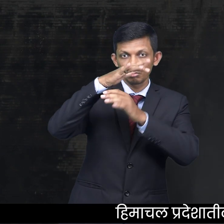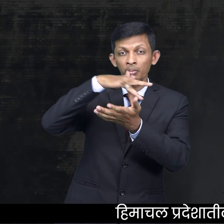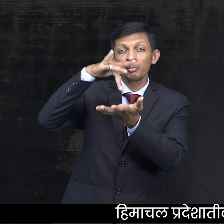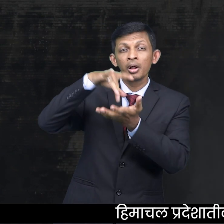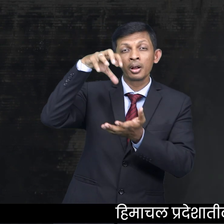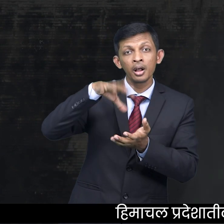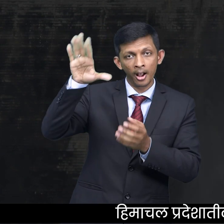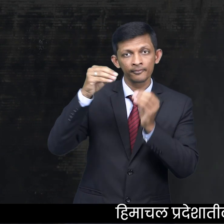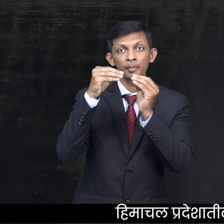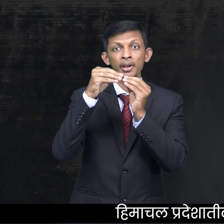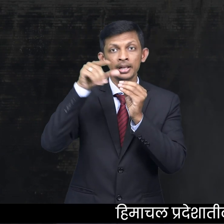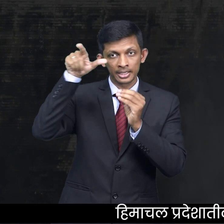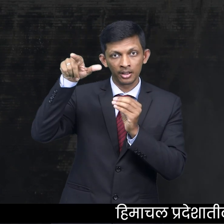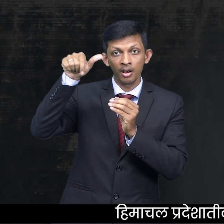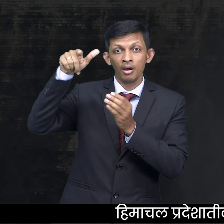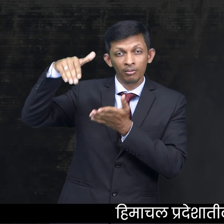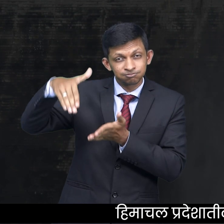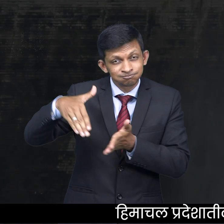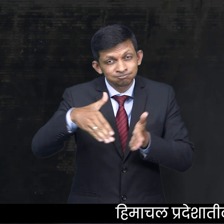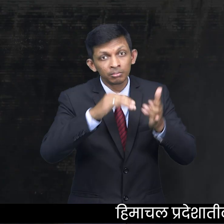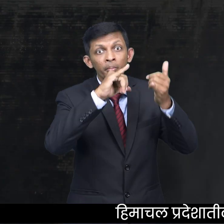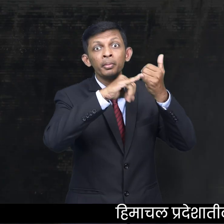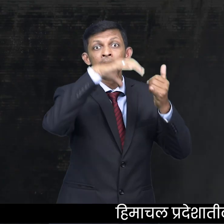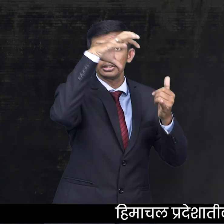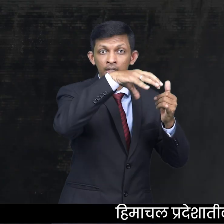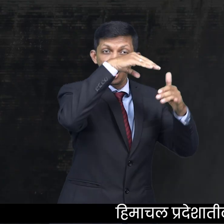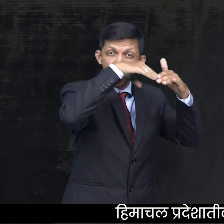हिमाचल प्रदेशातील सतलज नदीवरील भाकरा नांगल धरण.